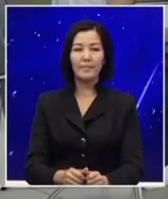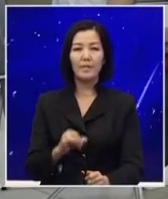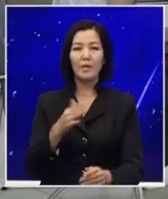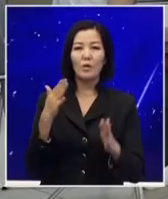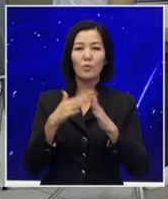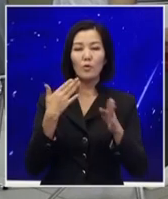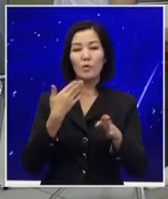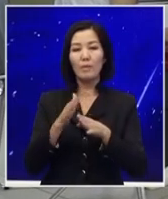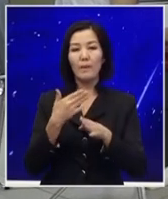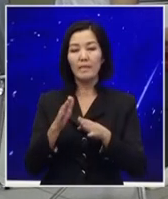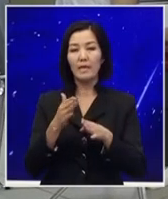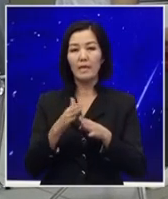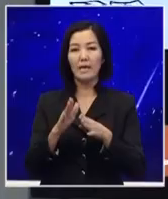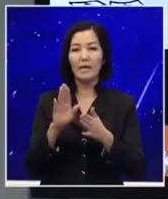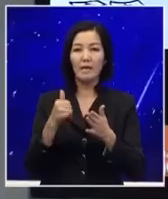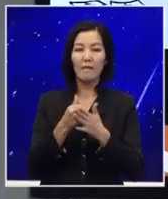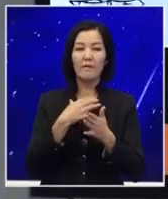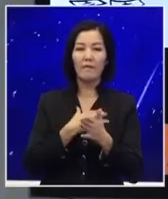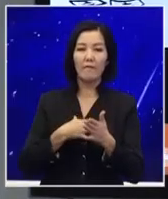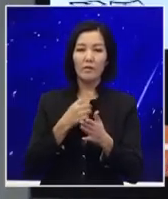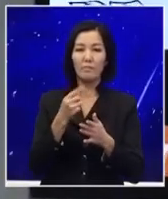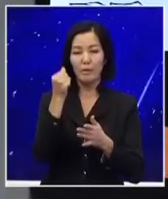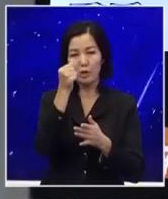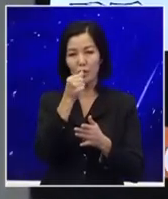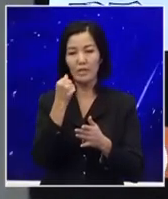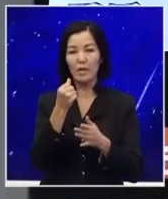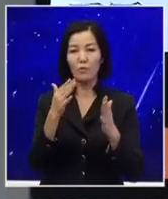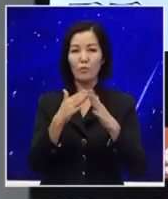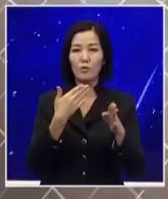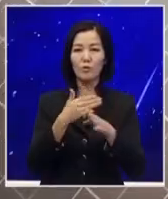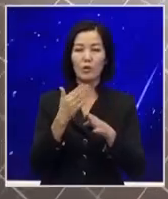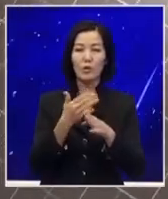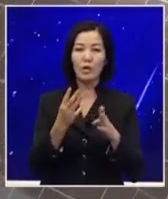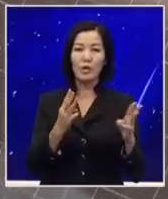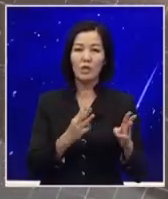Ипотека несе нарығындағы драйвер екен анық. Бір жылда халықтың ипотекаға сұранысы